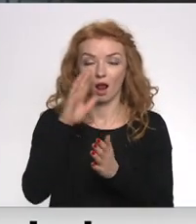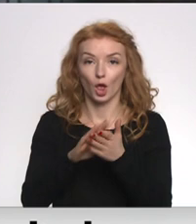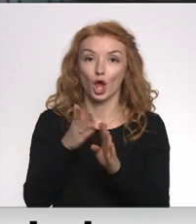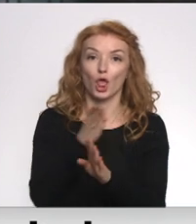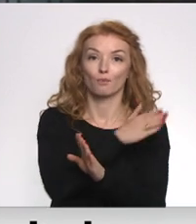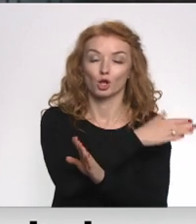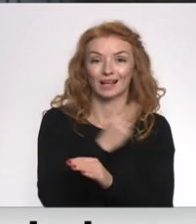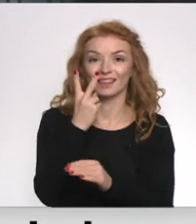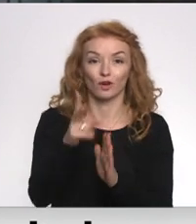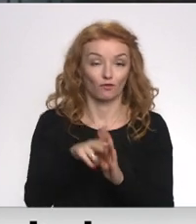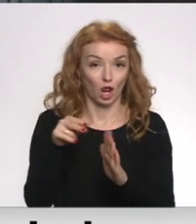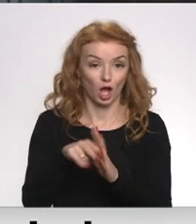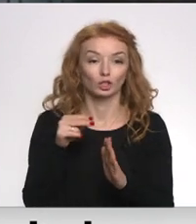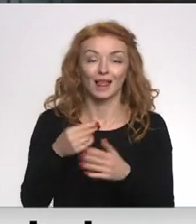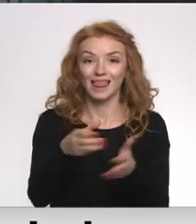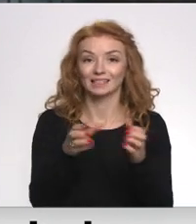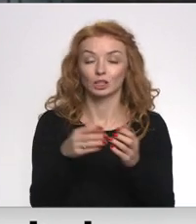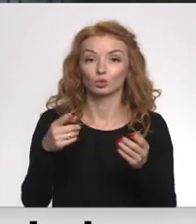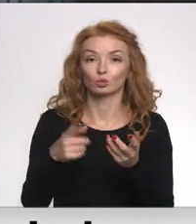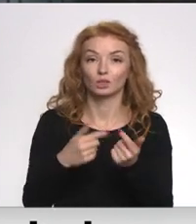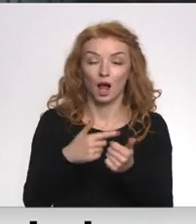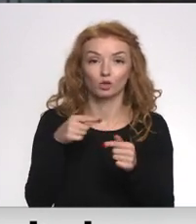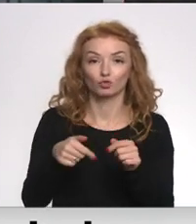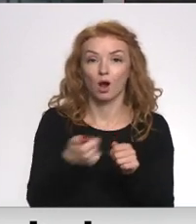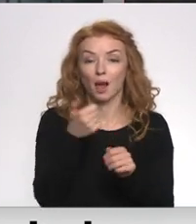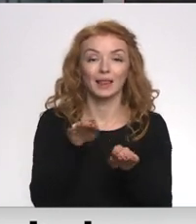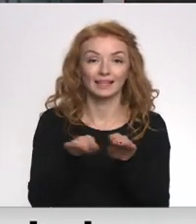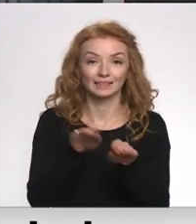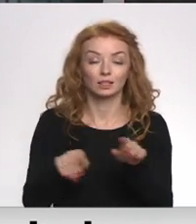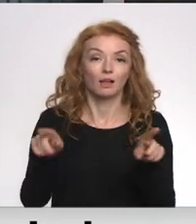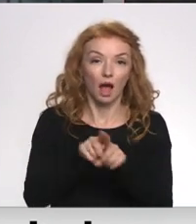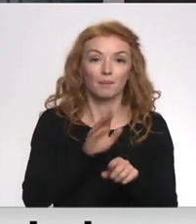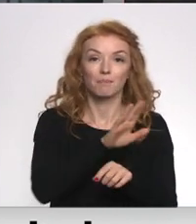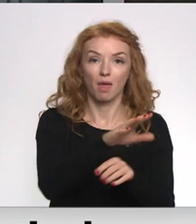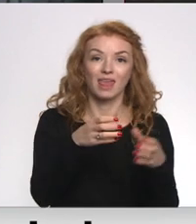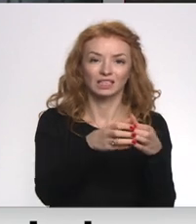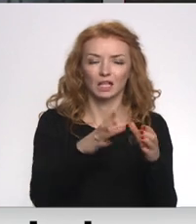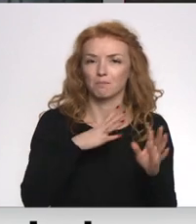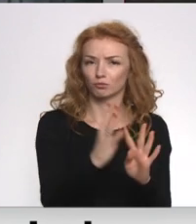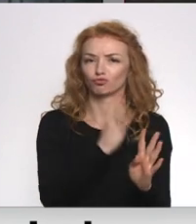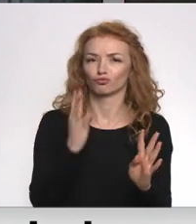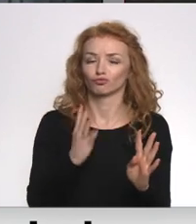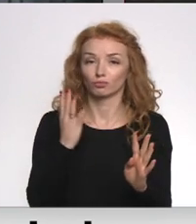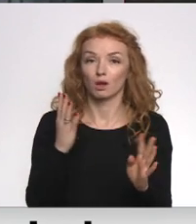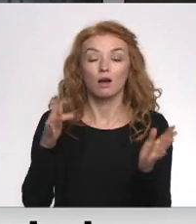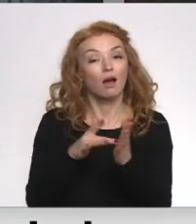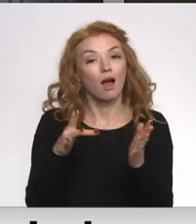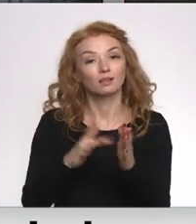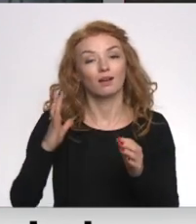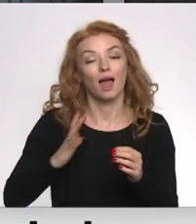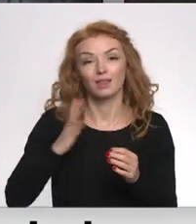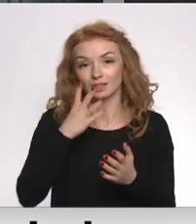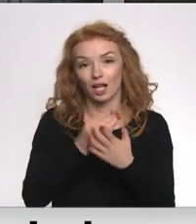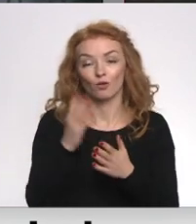12. saimas vēlēšanās. Iecirkņu skaits šogad bija līdzīgs, un pie vairākiem iecirkņiem veidojās garas rindas. Kāds gaidījis savu